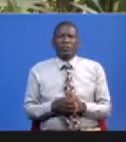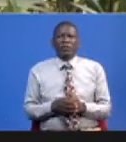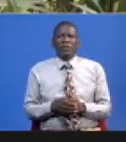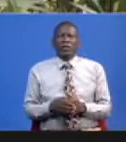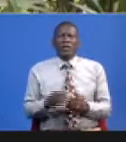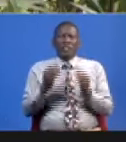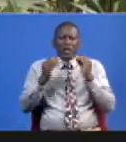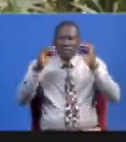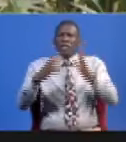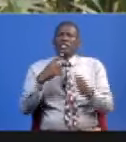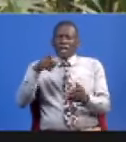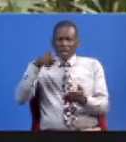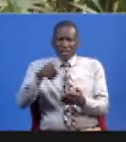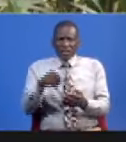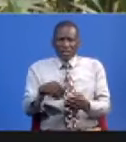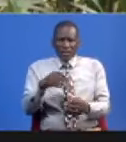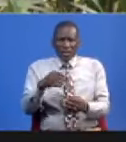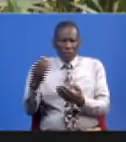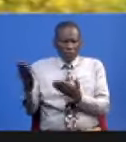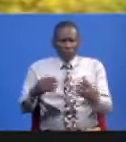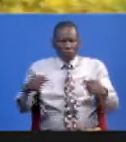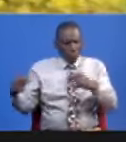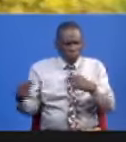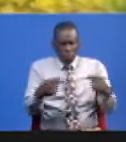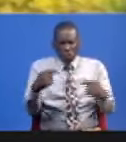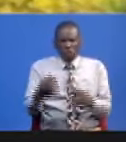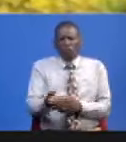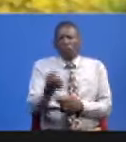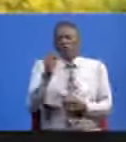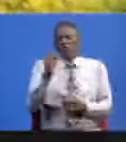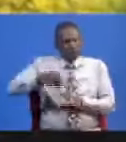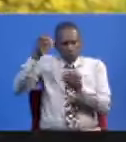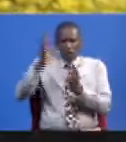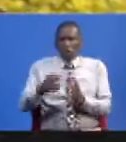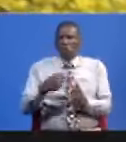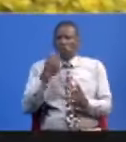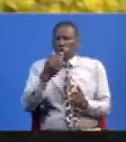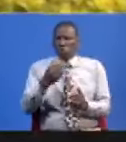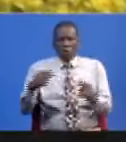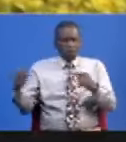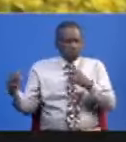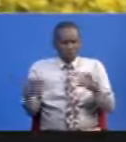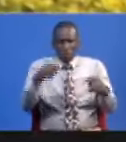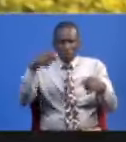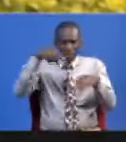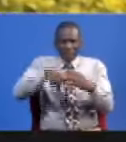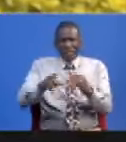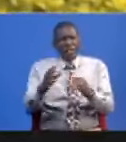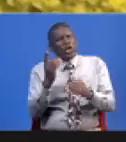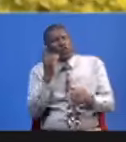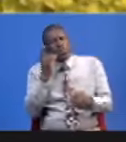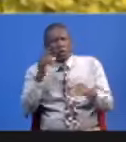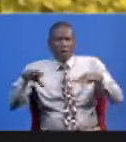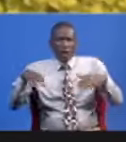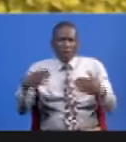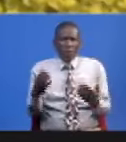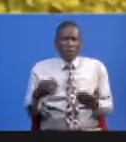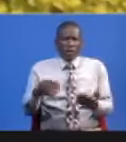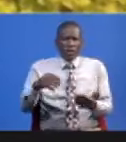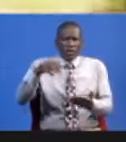Mwalimu mkuu anasema tukio hilo lilisababishwa na mzozo kati ya wanafunzi watano waliokuwa wanalumbana ndani ya bweni lao kuhusiana na